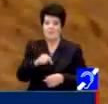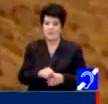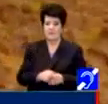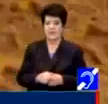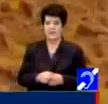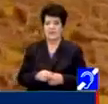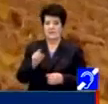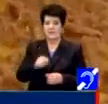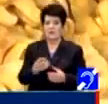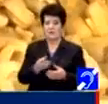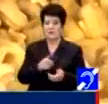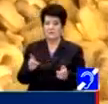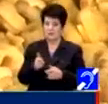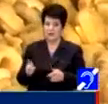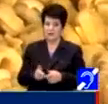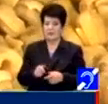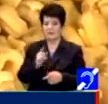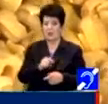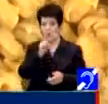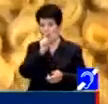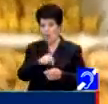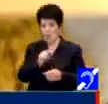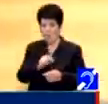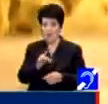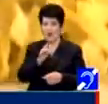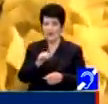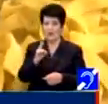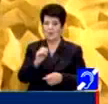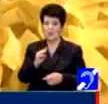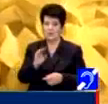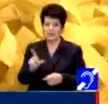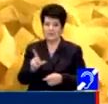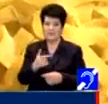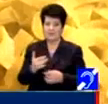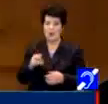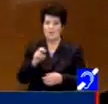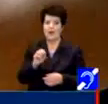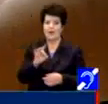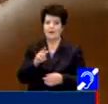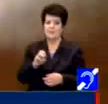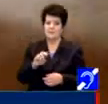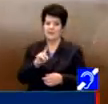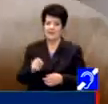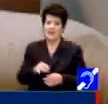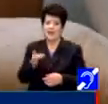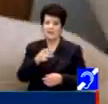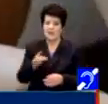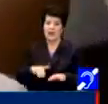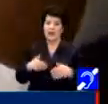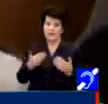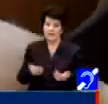bunătăți trebuie să pregătească și umplutură de pui, ricota sau parmezan. În curând, în Italia au loc alegeri regionale.